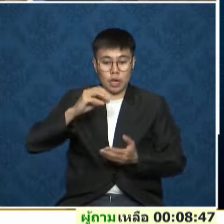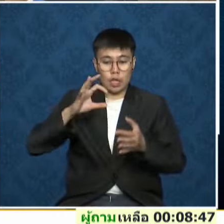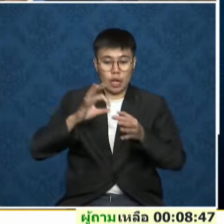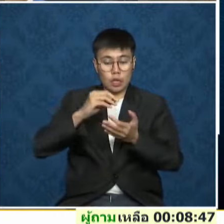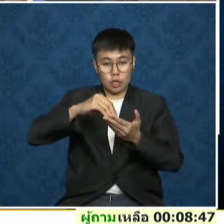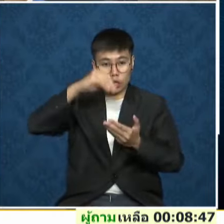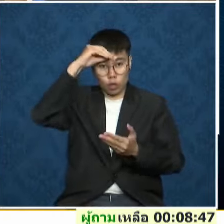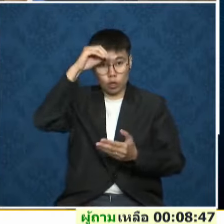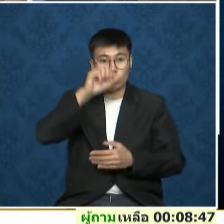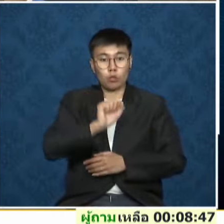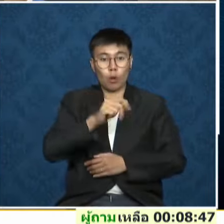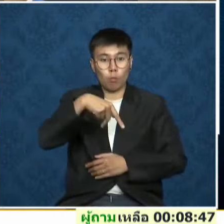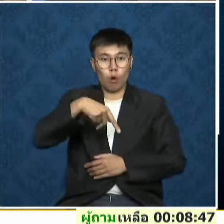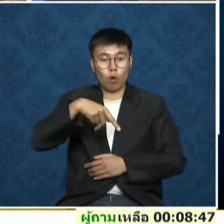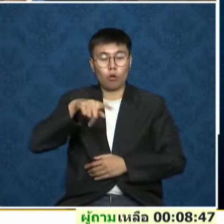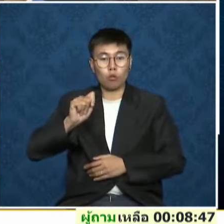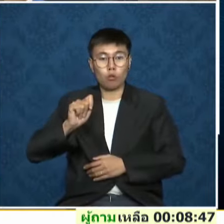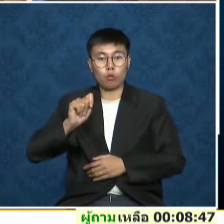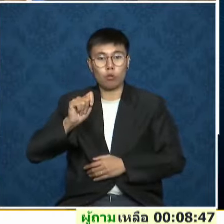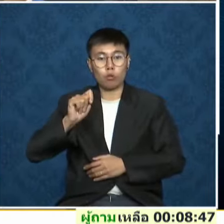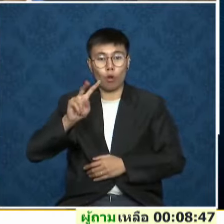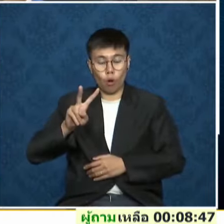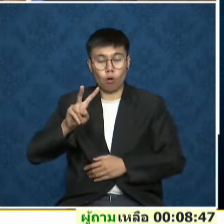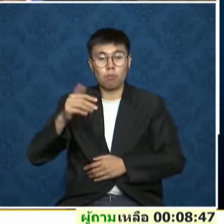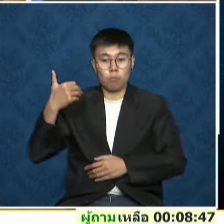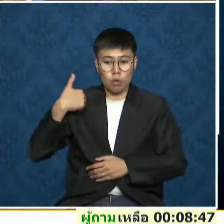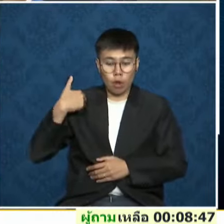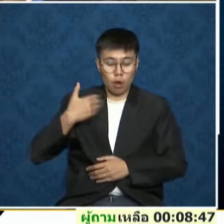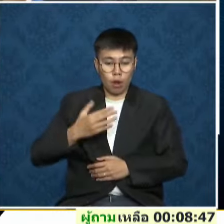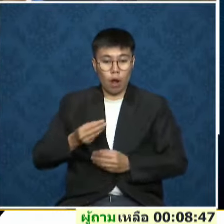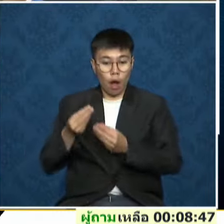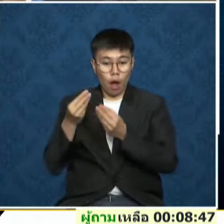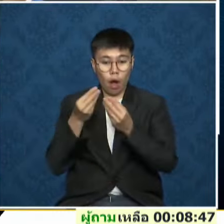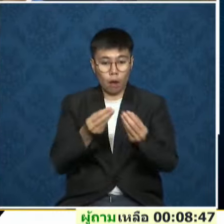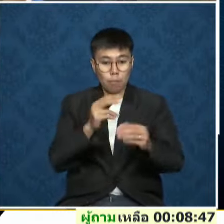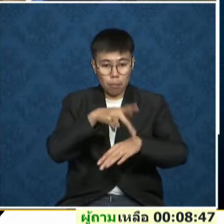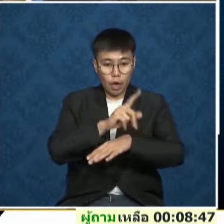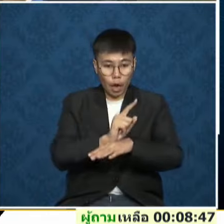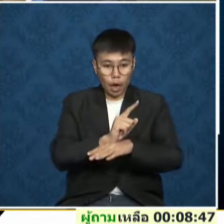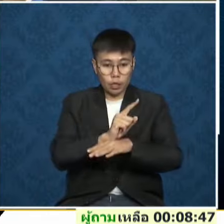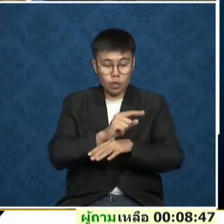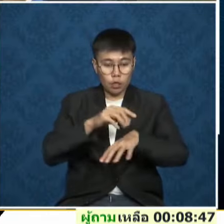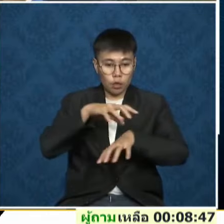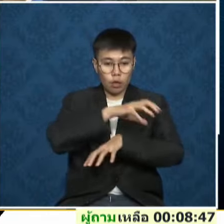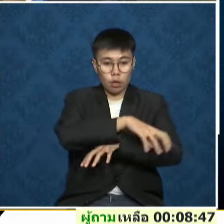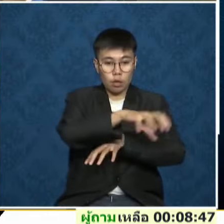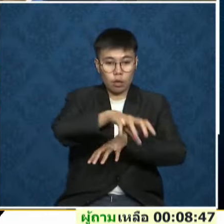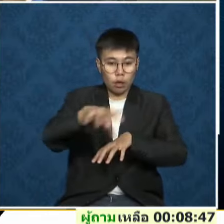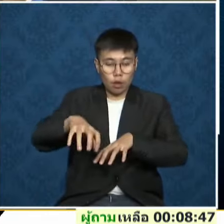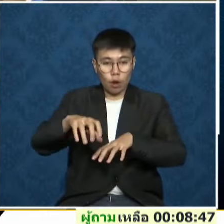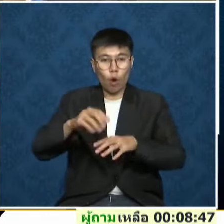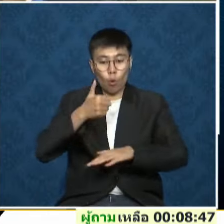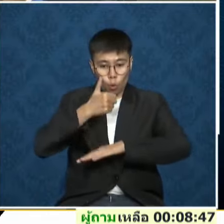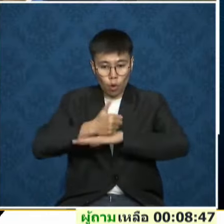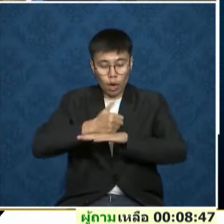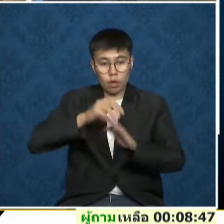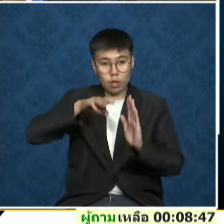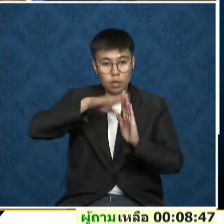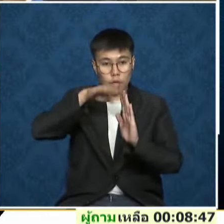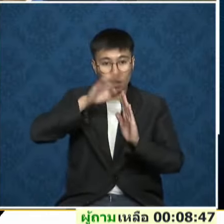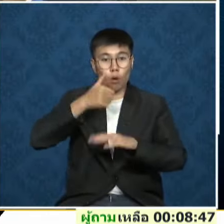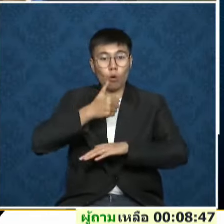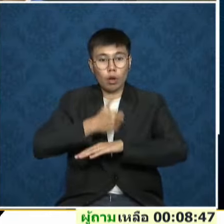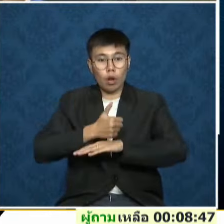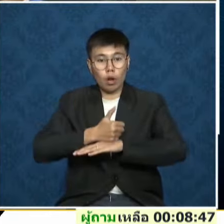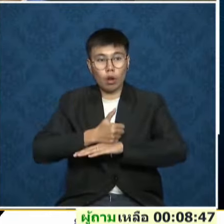งสพท.เองกระทรวงเองก็ให้มอบหมายนะครับให้ประธานเครือข่ายผู้อำนวยการภาคเหนือท่านผอ.โสตศึกษ